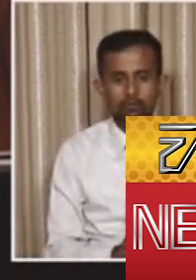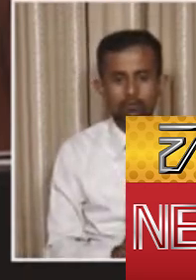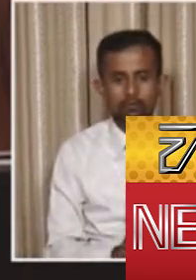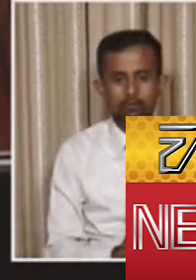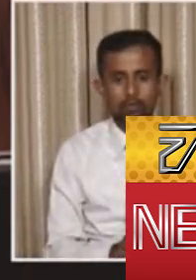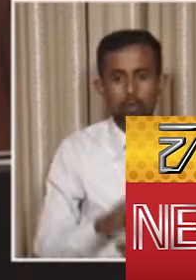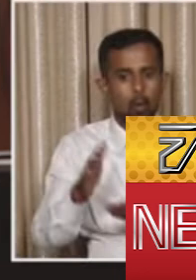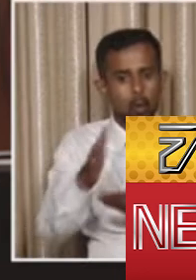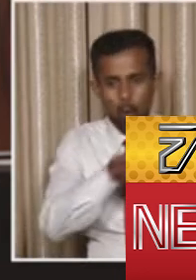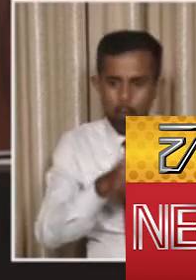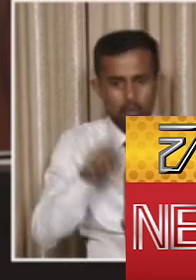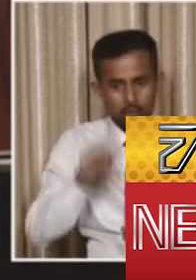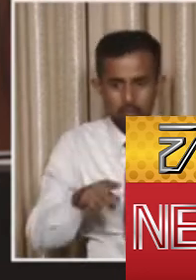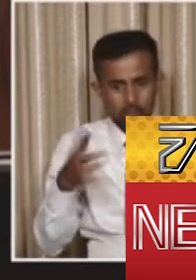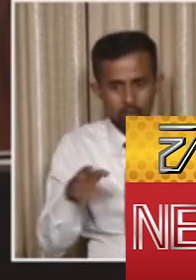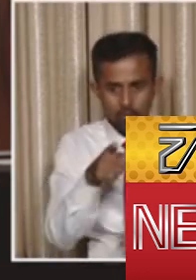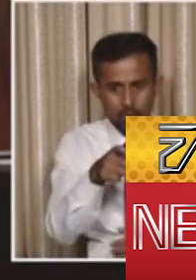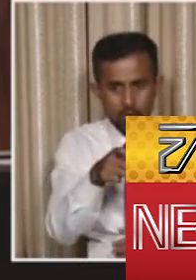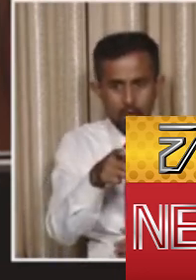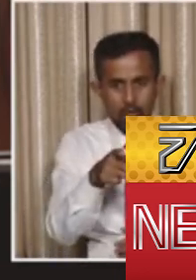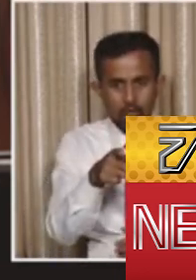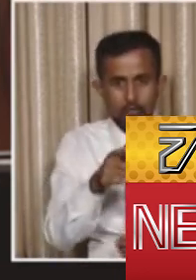Sialu denam sammat kera.